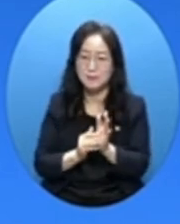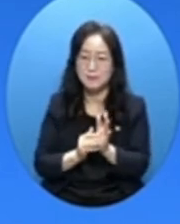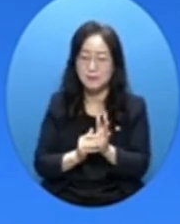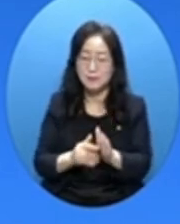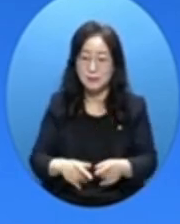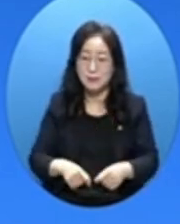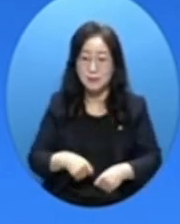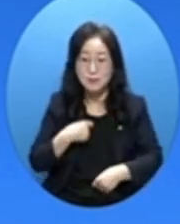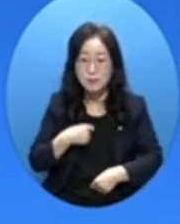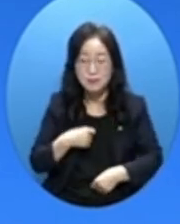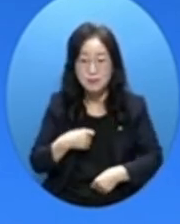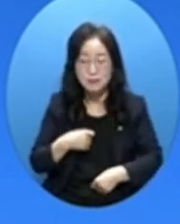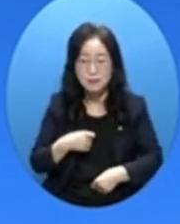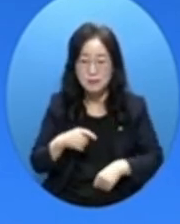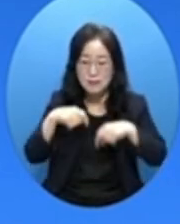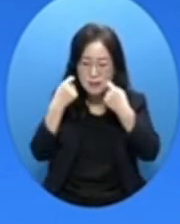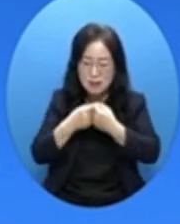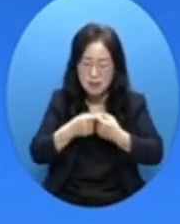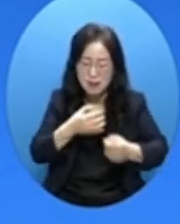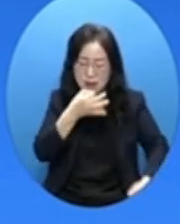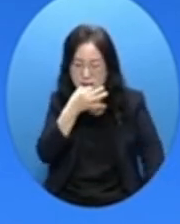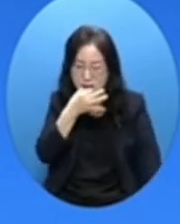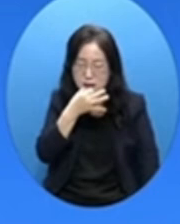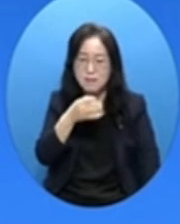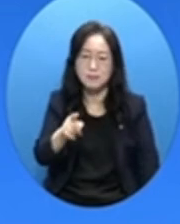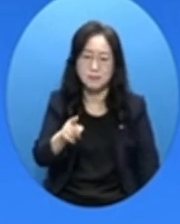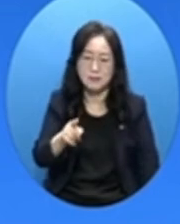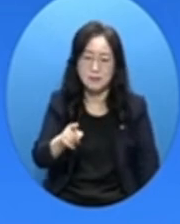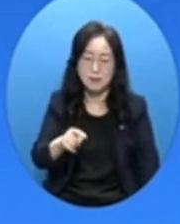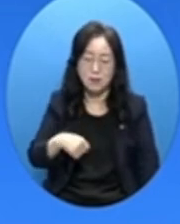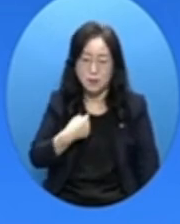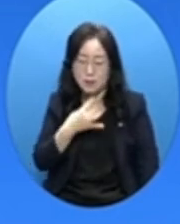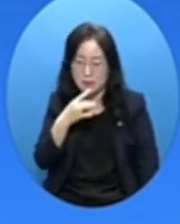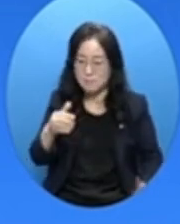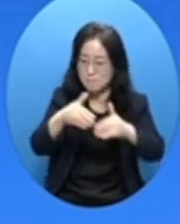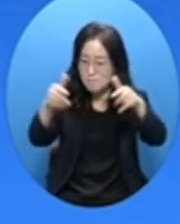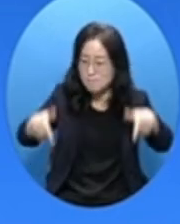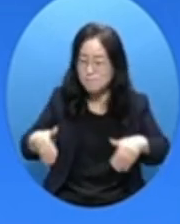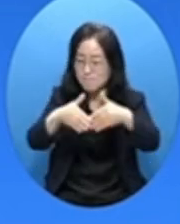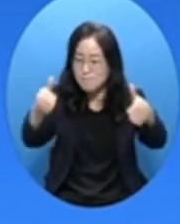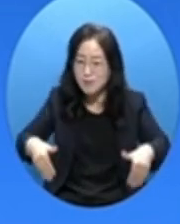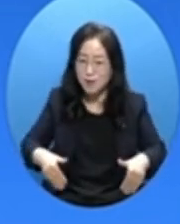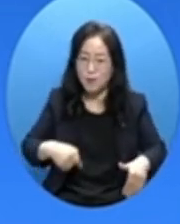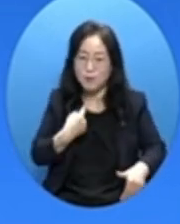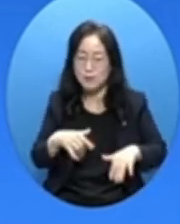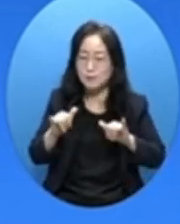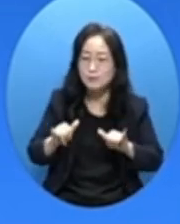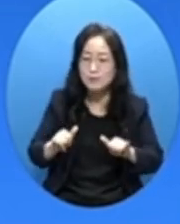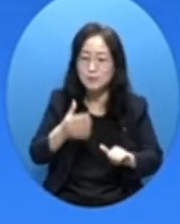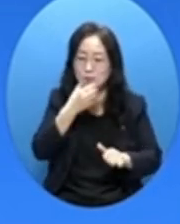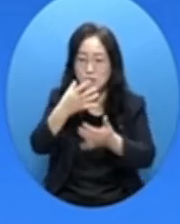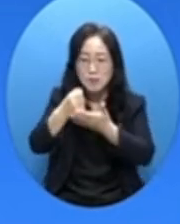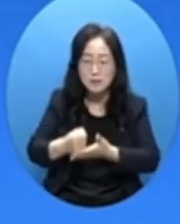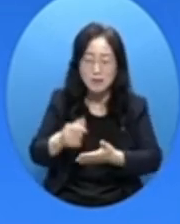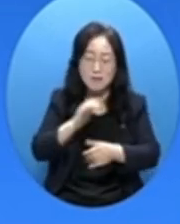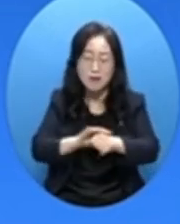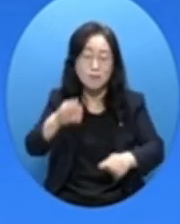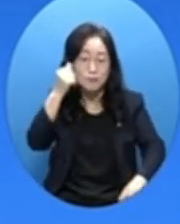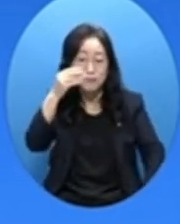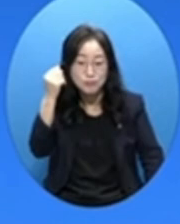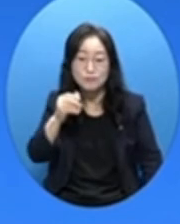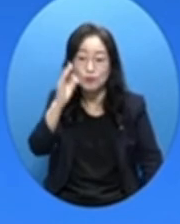철저히 이기주의적인 삶을 살았습니다. 나밖에 몰랐습니다. 나 혼자 은혜 받고 나 혼자 복 받고 나 혼자 잘 되면 되는